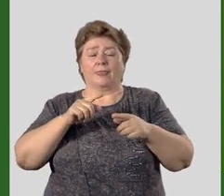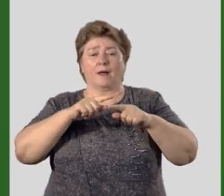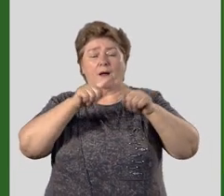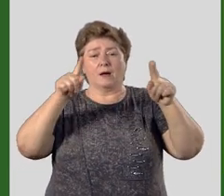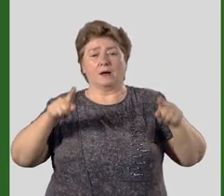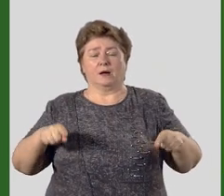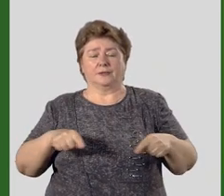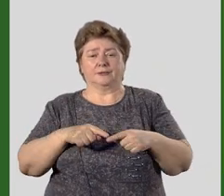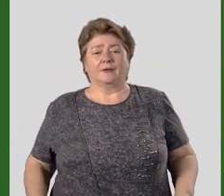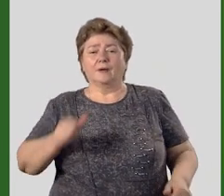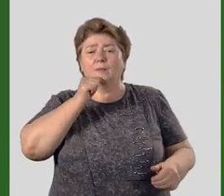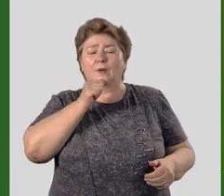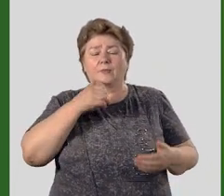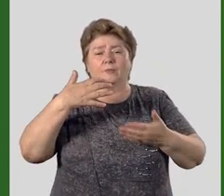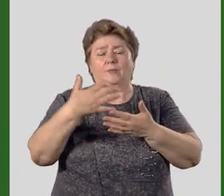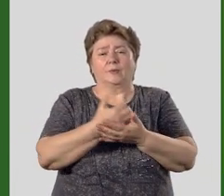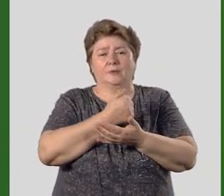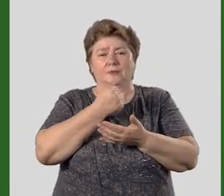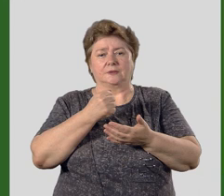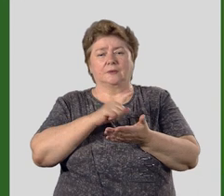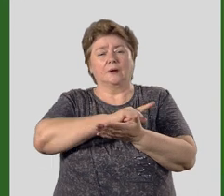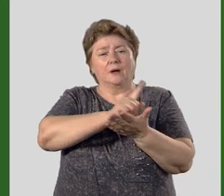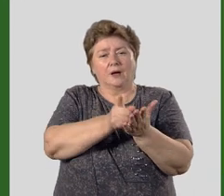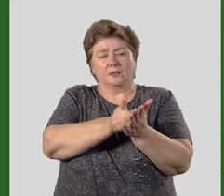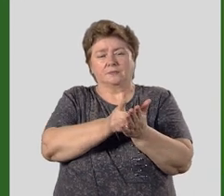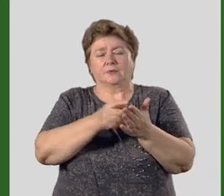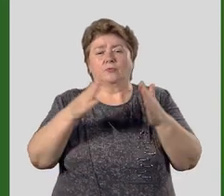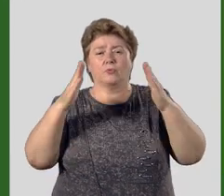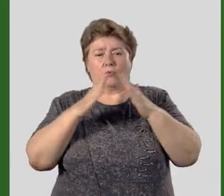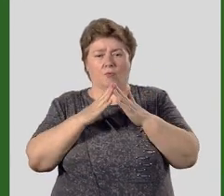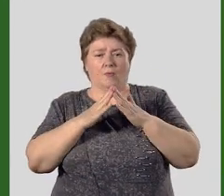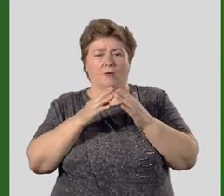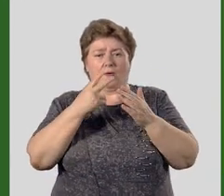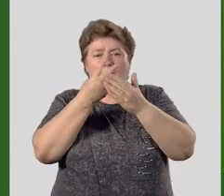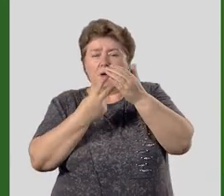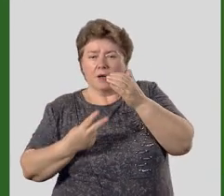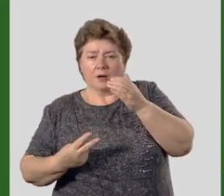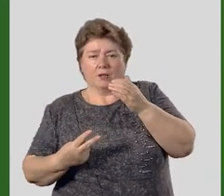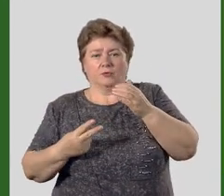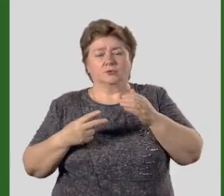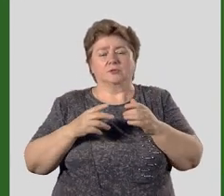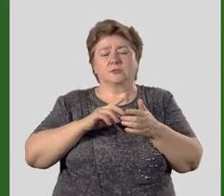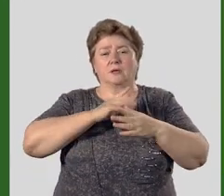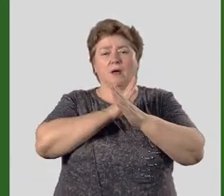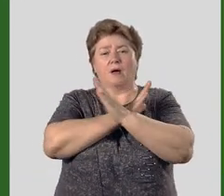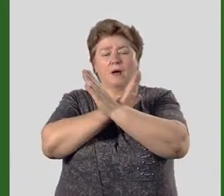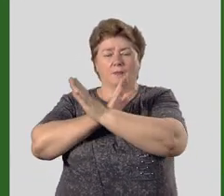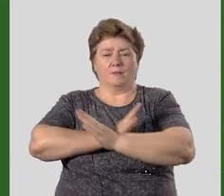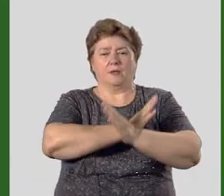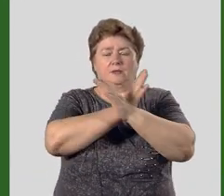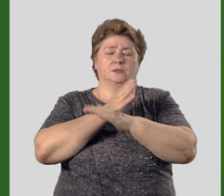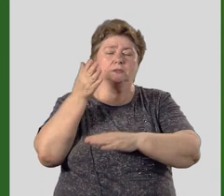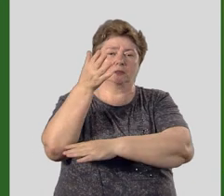карте. Попробуем определить азимут дома, колодца, мельницы